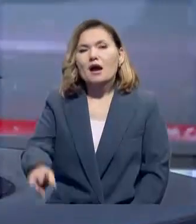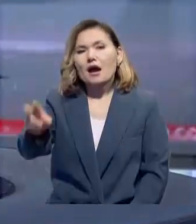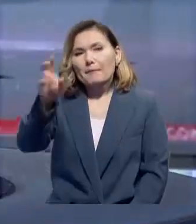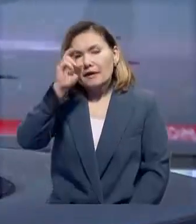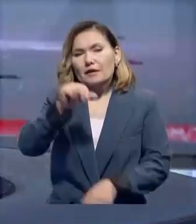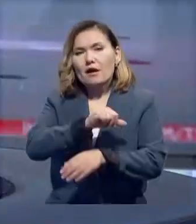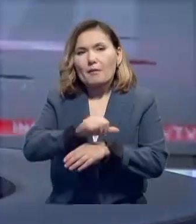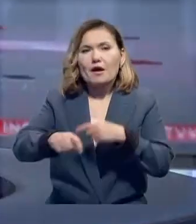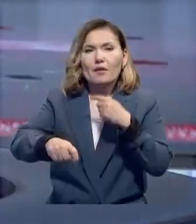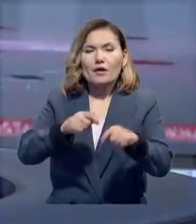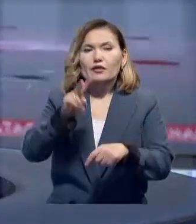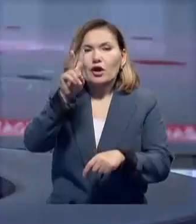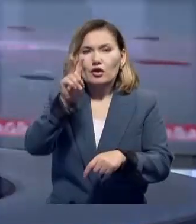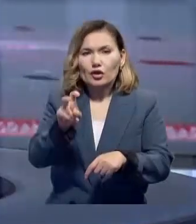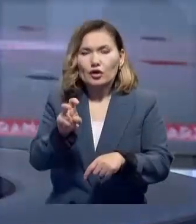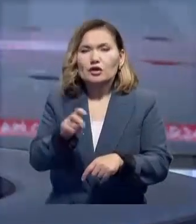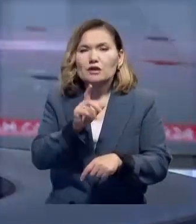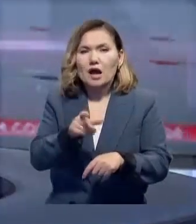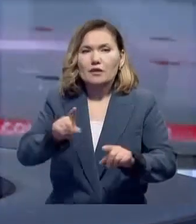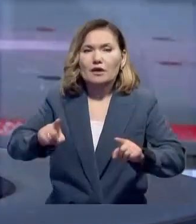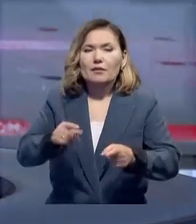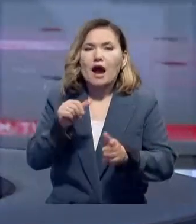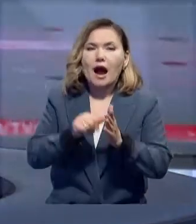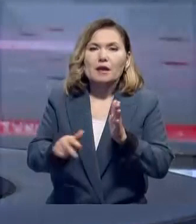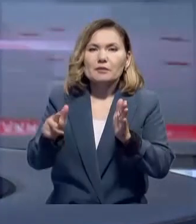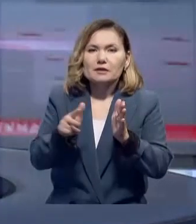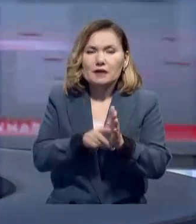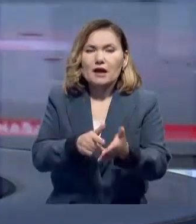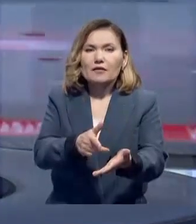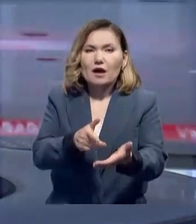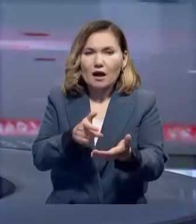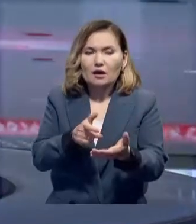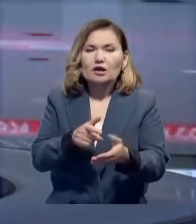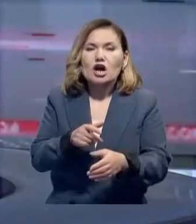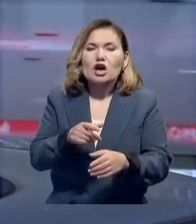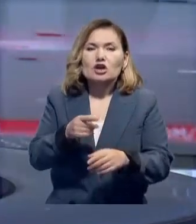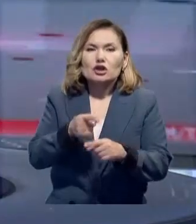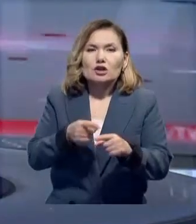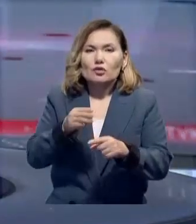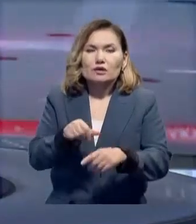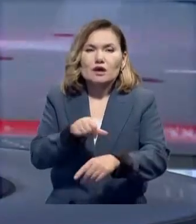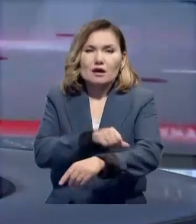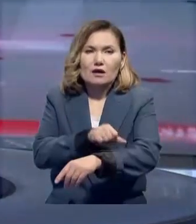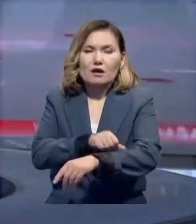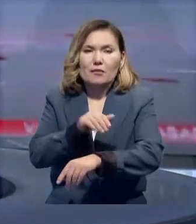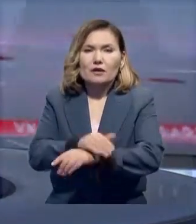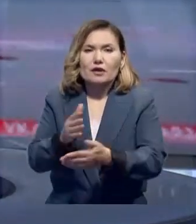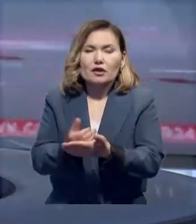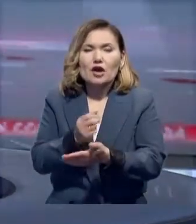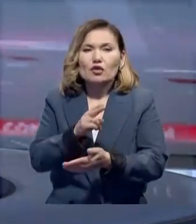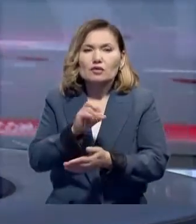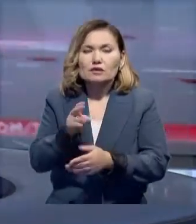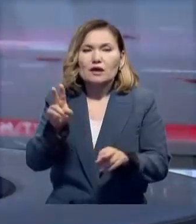Мемлекеттік шекараны бұзған 200-ден аса адам ұсталып, 68 қару жарты тоннадан аса есірткі тәркіленді. Бұл достық